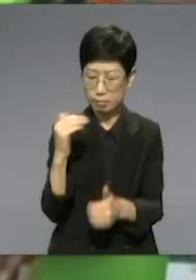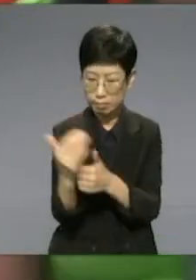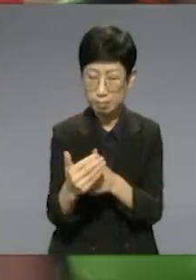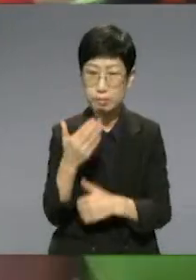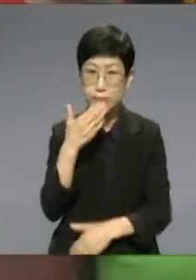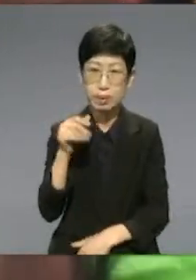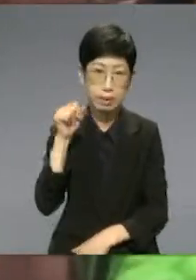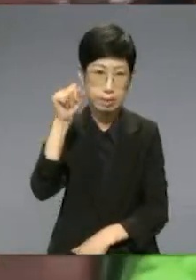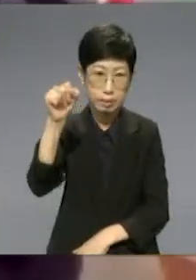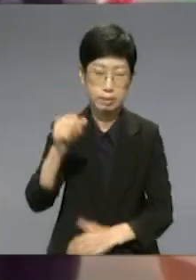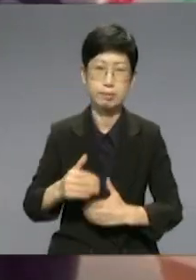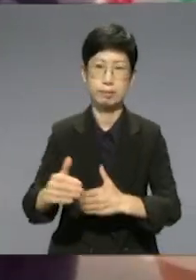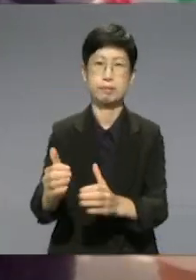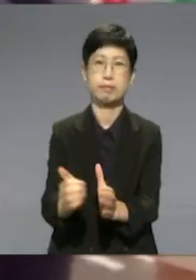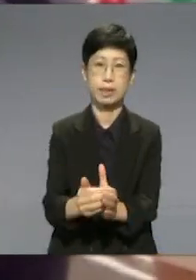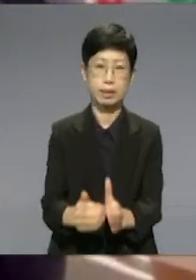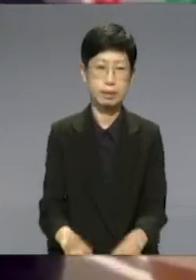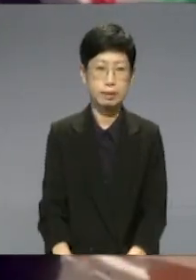벌였습니다.